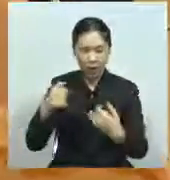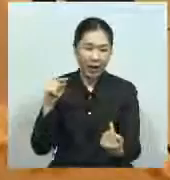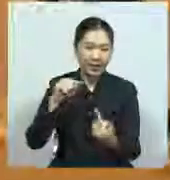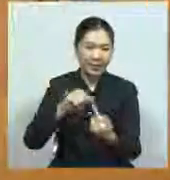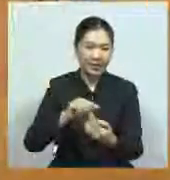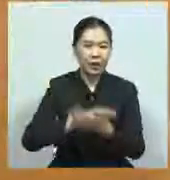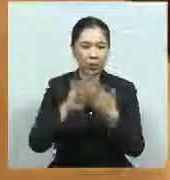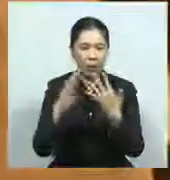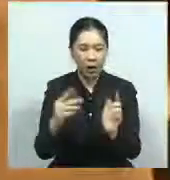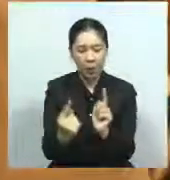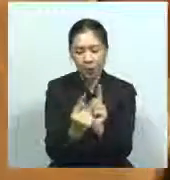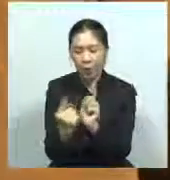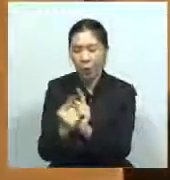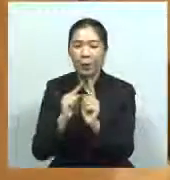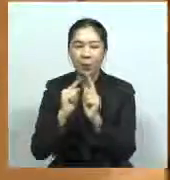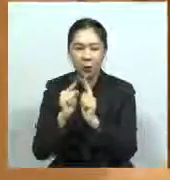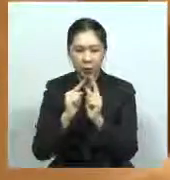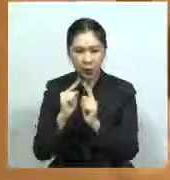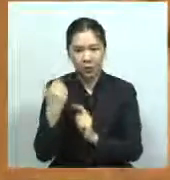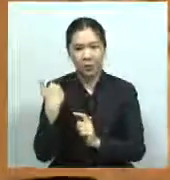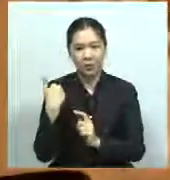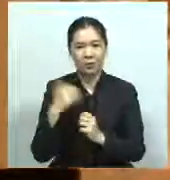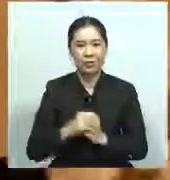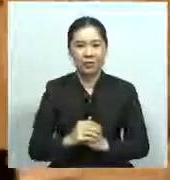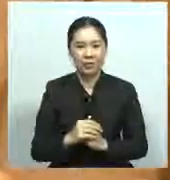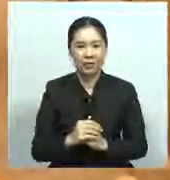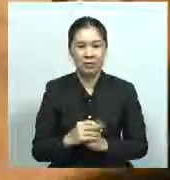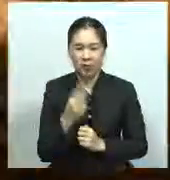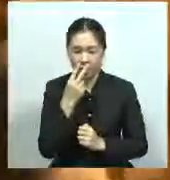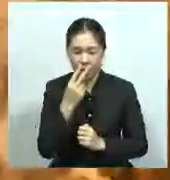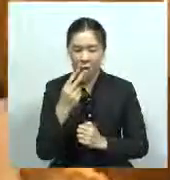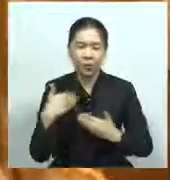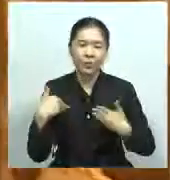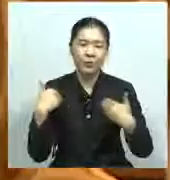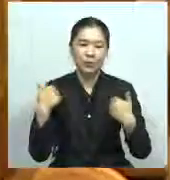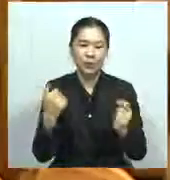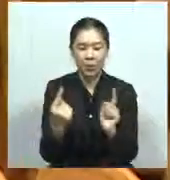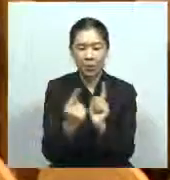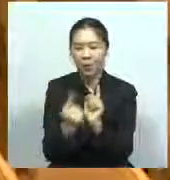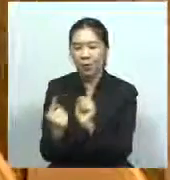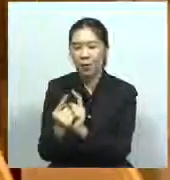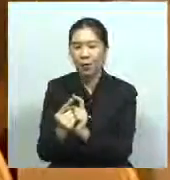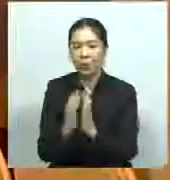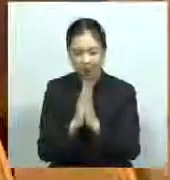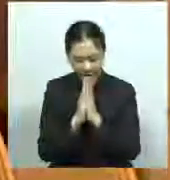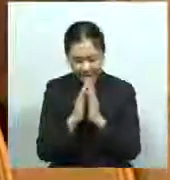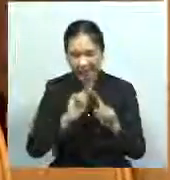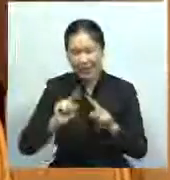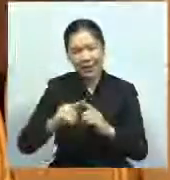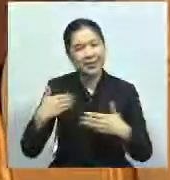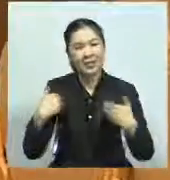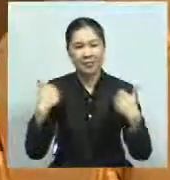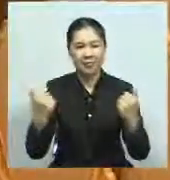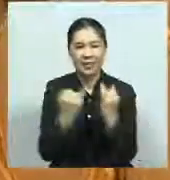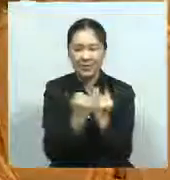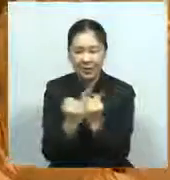พูดคุยกันเรียกว่าเป็นการพูดคุยแล้วก็เห็นบรรยากาศการพูดคุยที่ชื่นมื่นทักทายกันอย่างเป็นกันเอง นะคะและทุกคนก็ต่าง